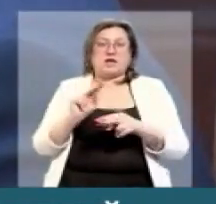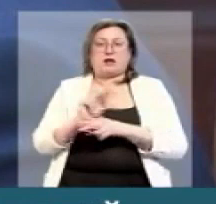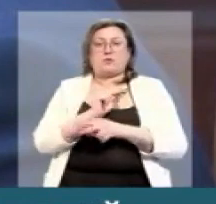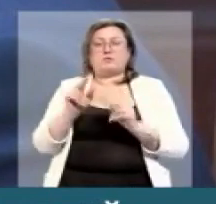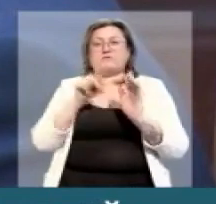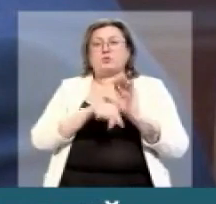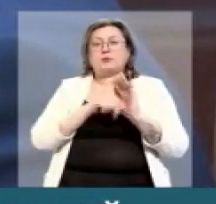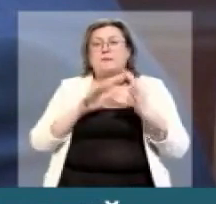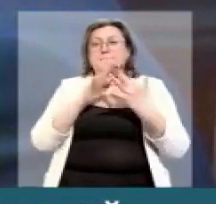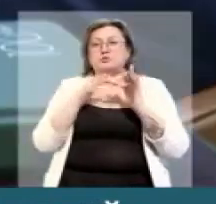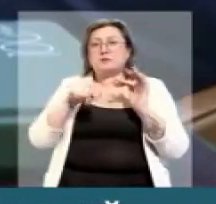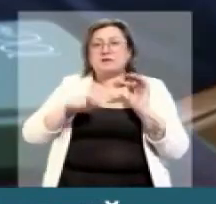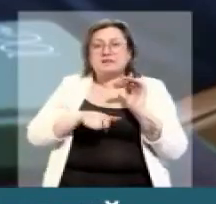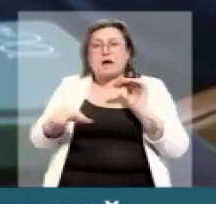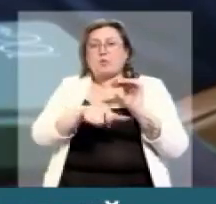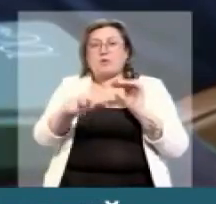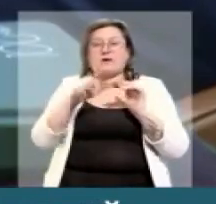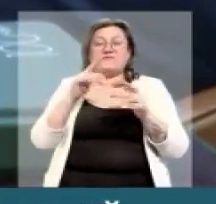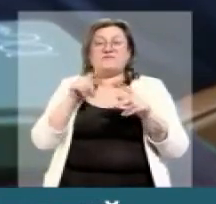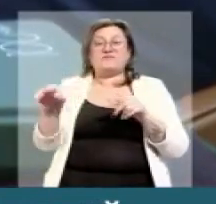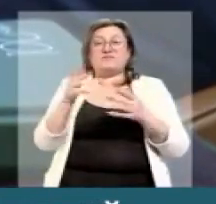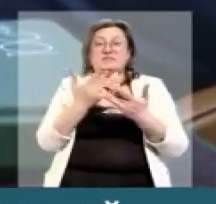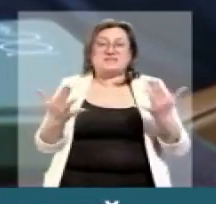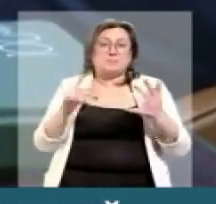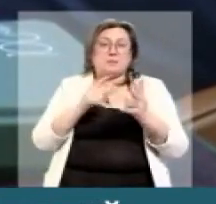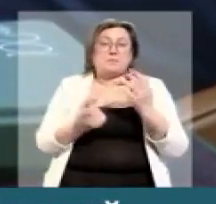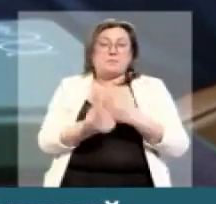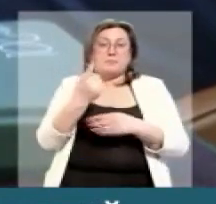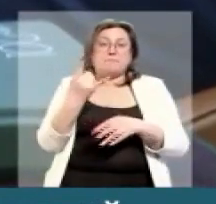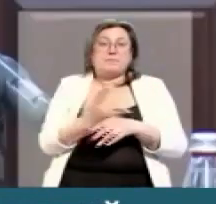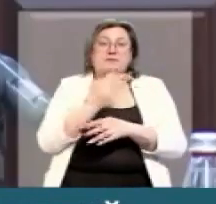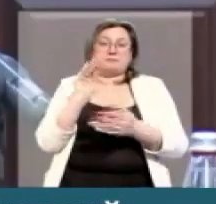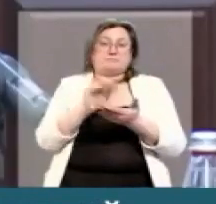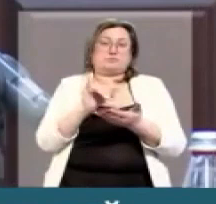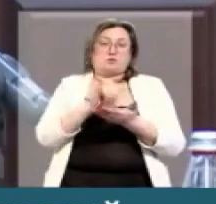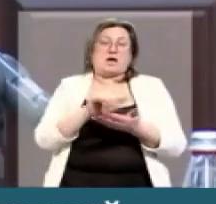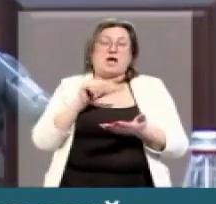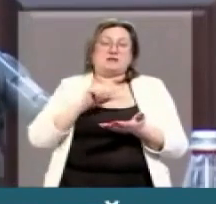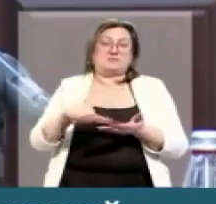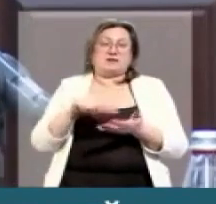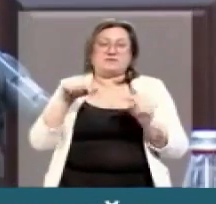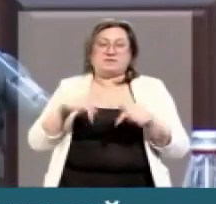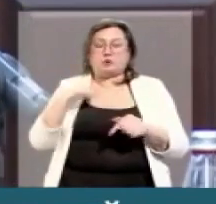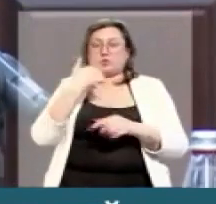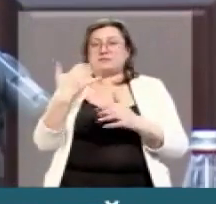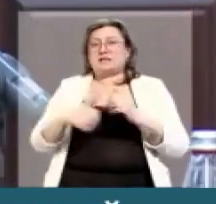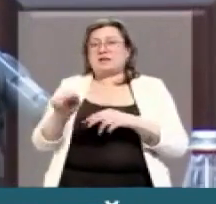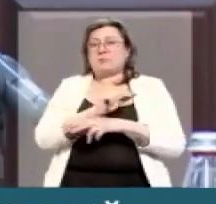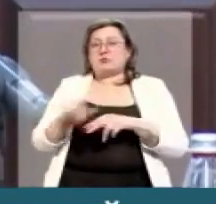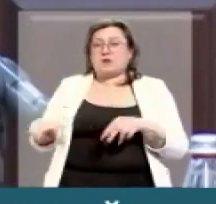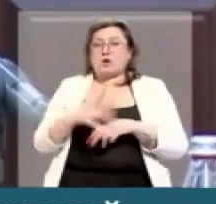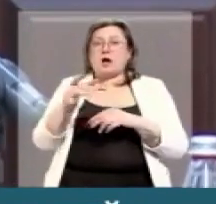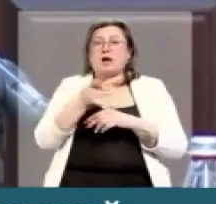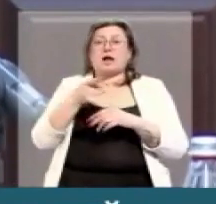ремонту внутрипоселковых дорог. В некоторых поселках асфальт появился впервые. В текущем году на средний ремонт дорог